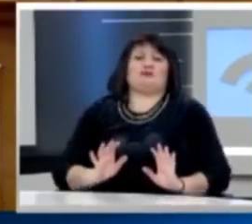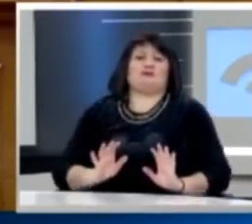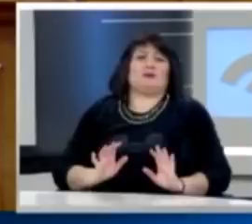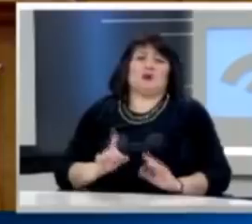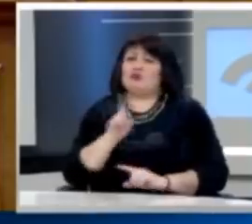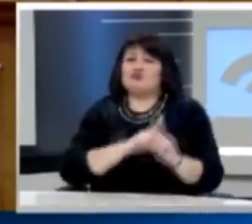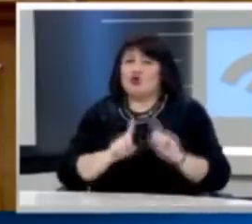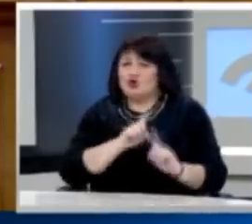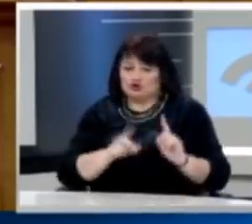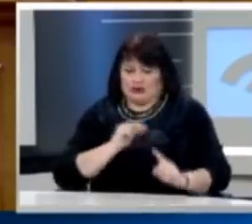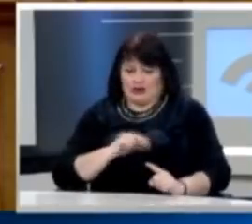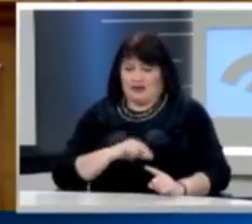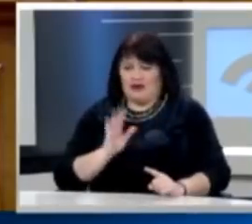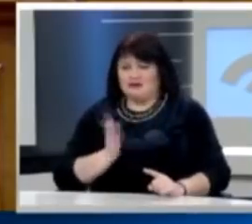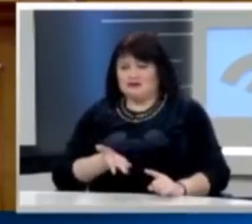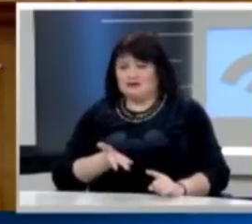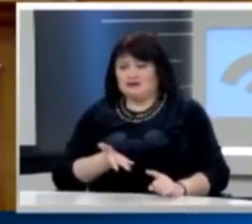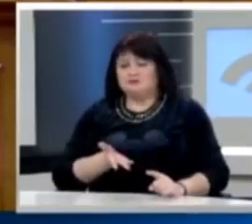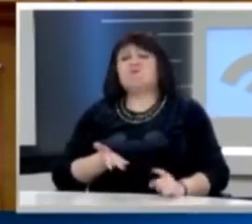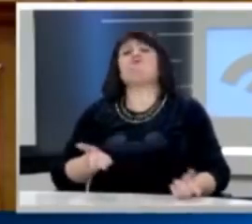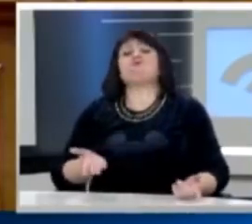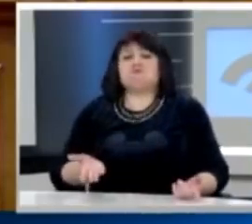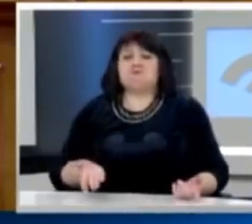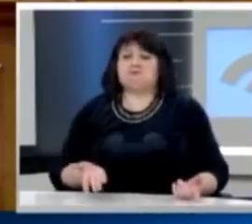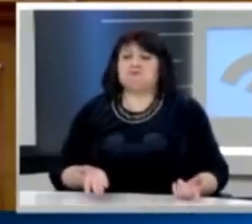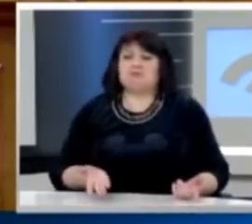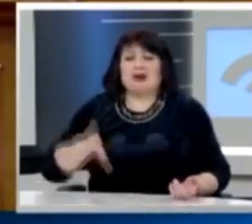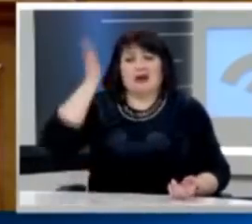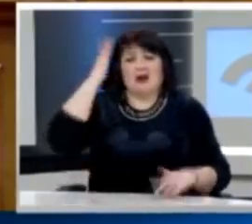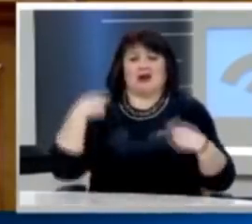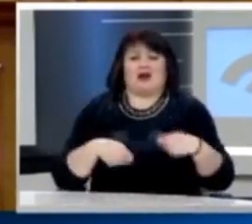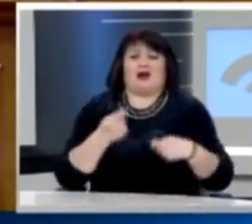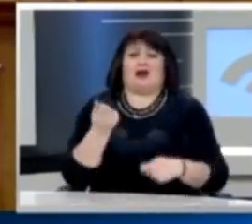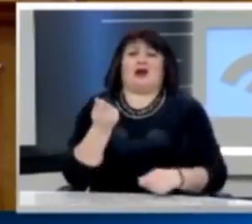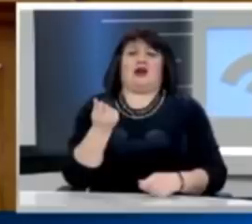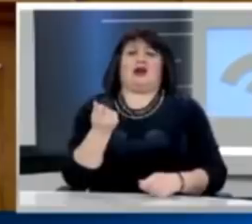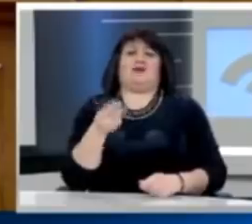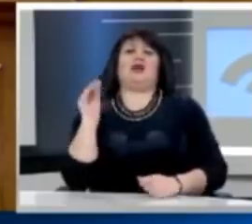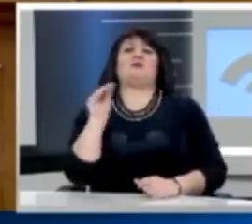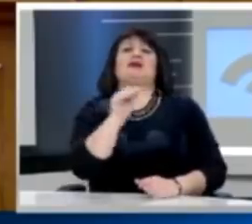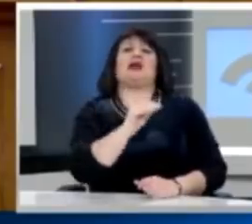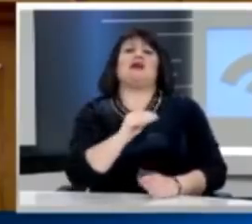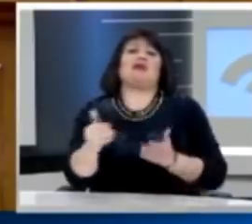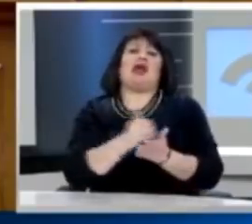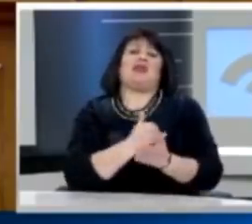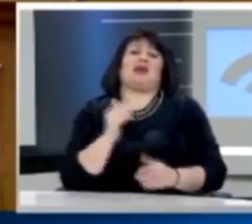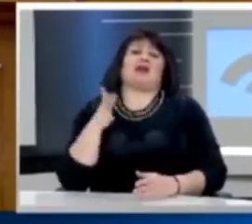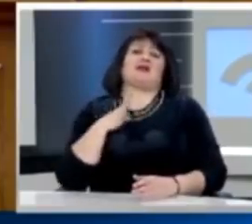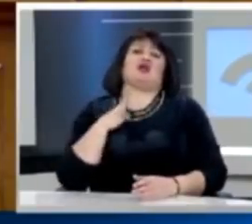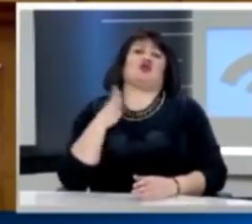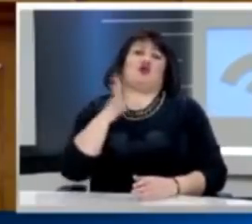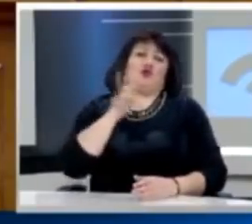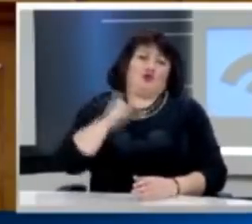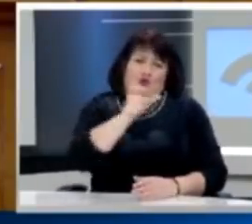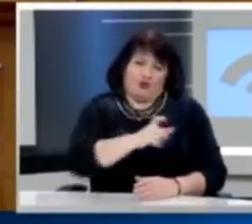άλλη βέβαια από τη γνωστή και μη εξαιρεταία καπιταλιστική οικονομία της εκμετάλλευσης και αδικίας.